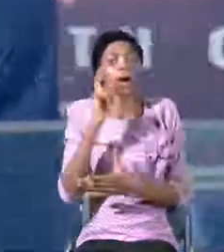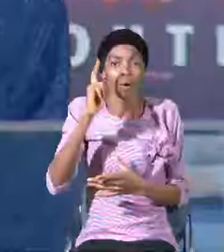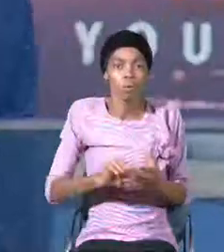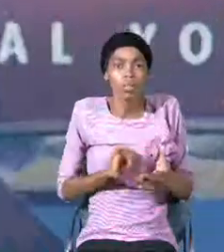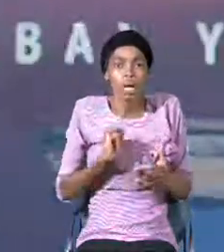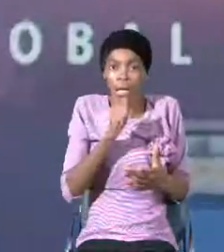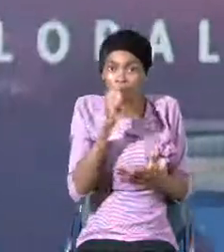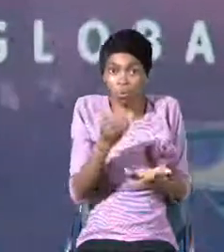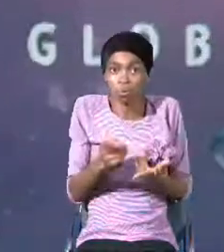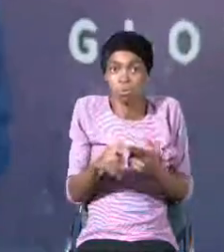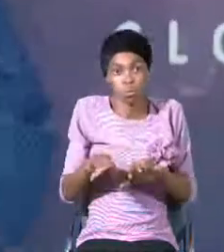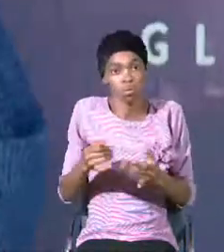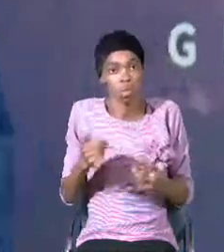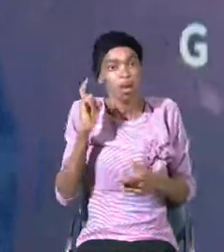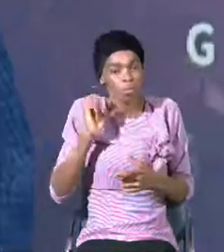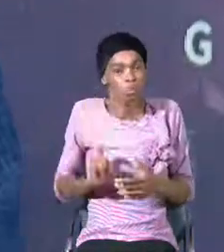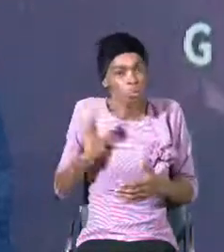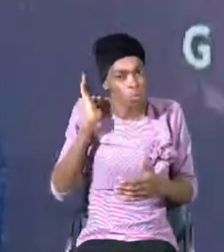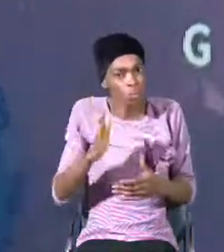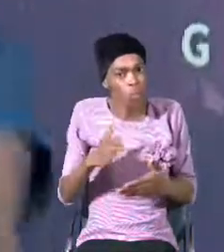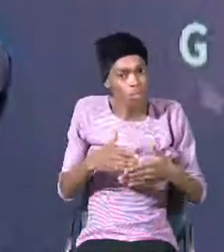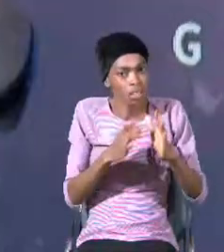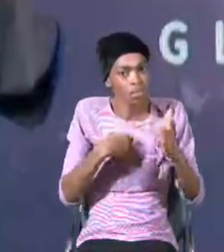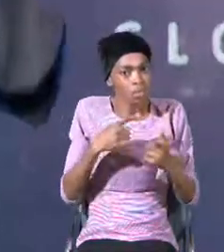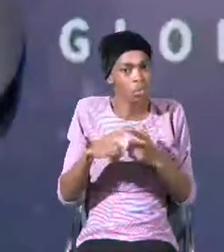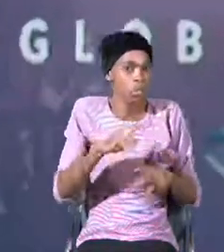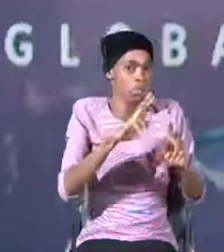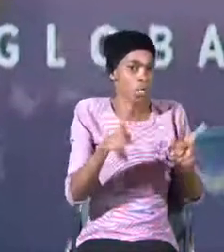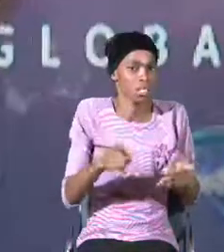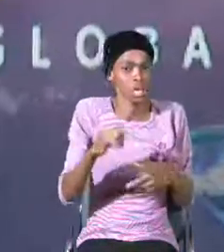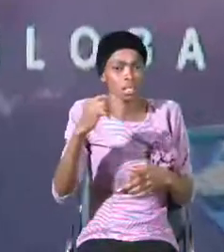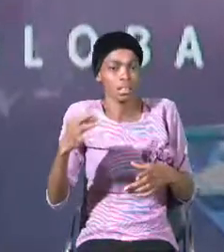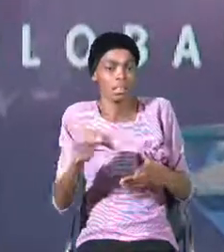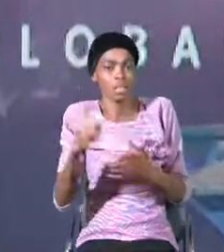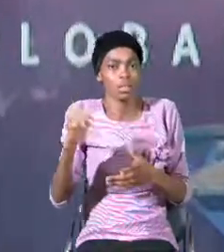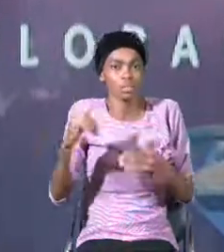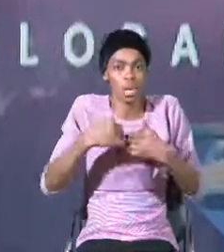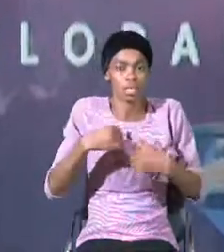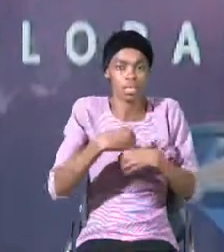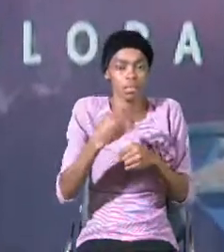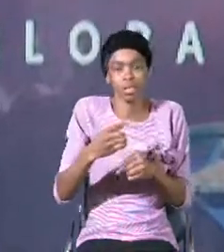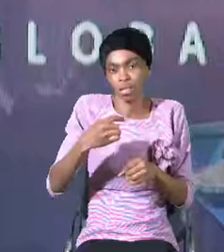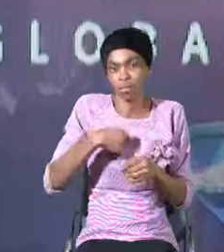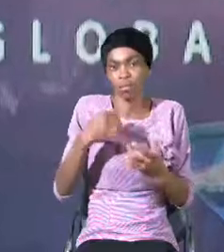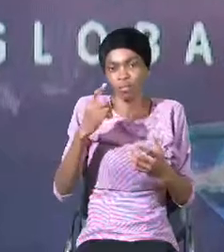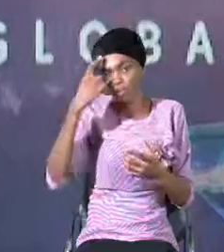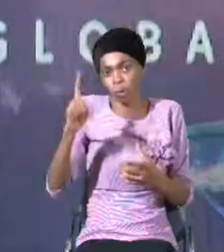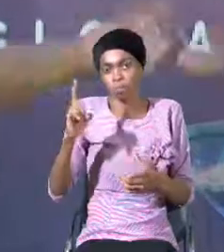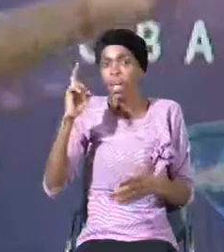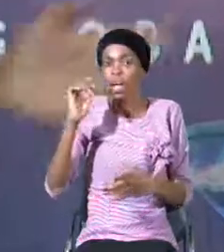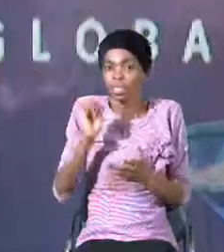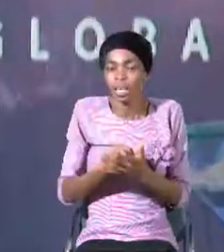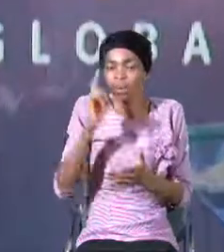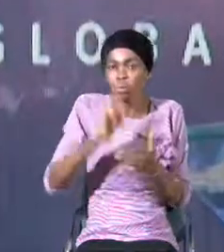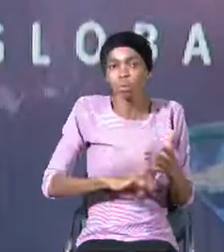conduira et aux choses que Dieu m'a, pour lesquelles Dieu m'a créé. À tout